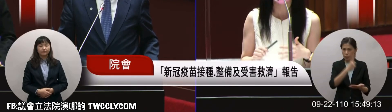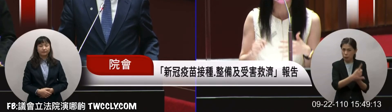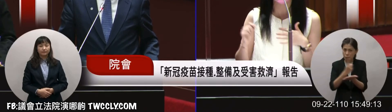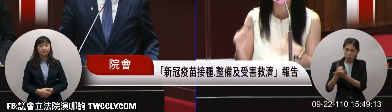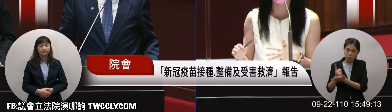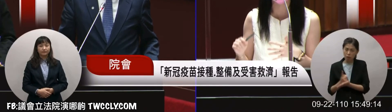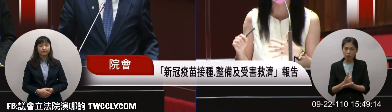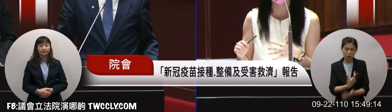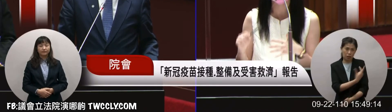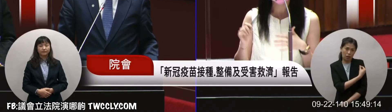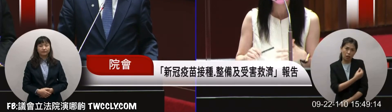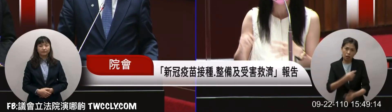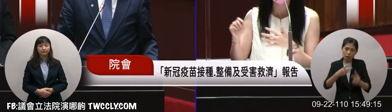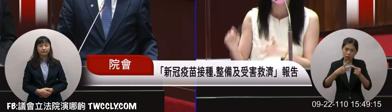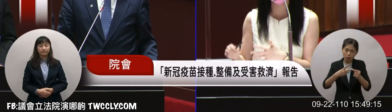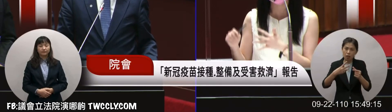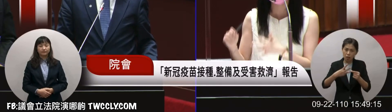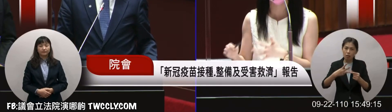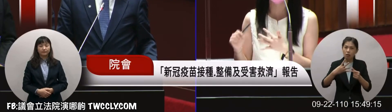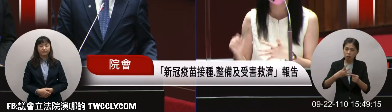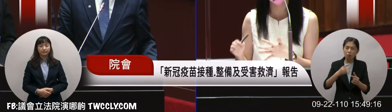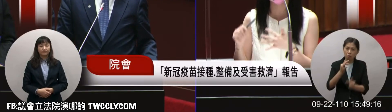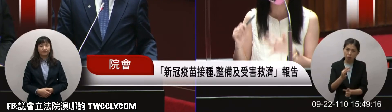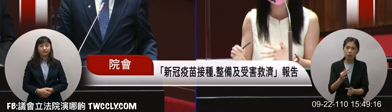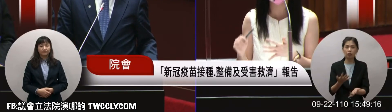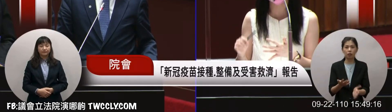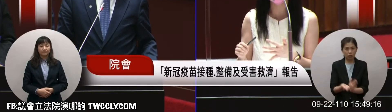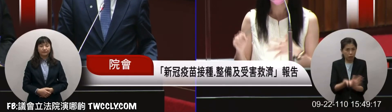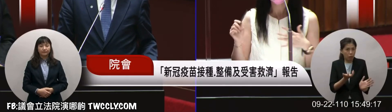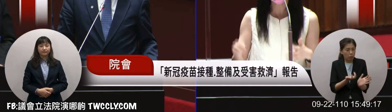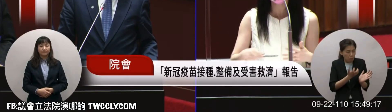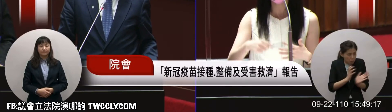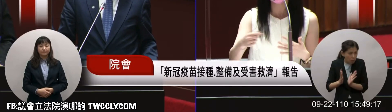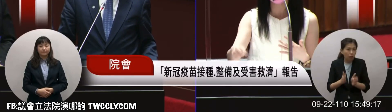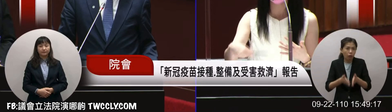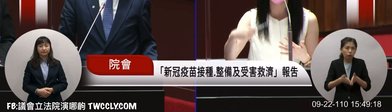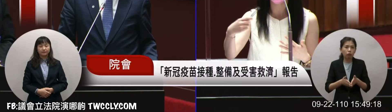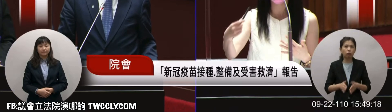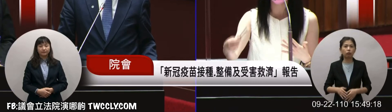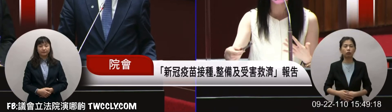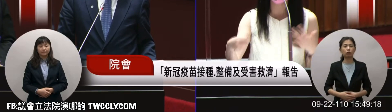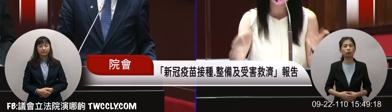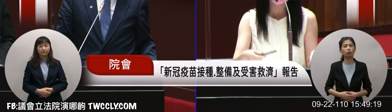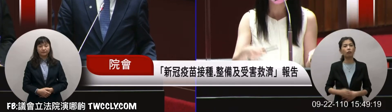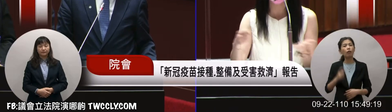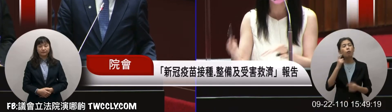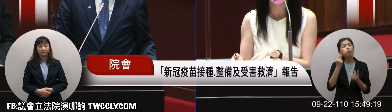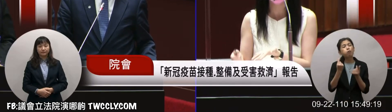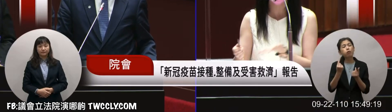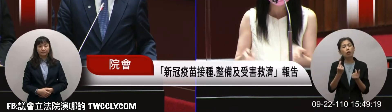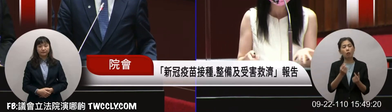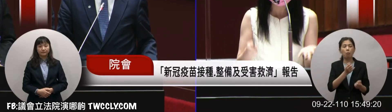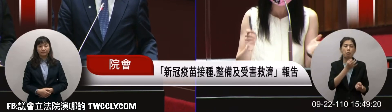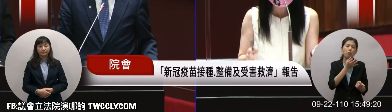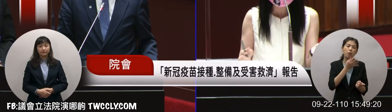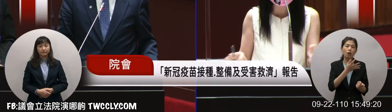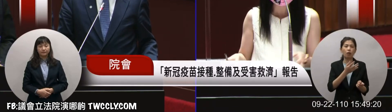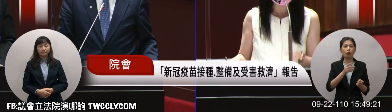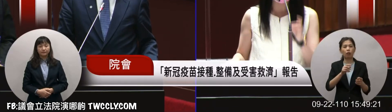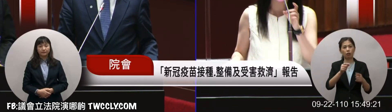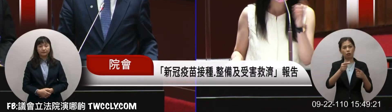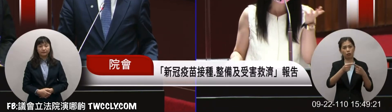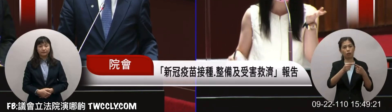可以打到第三剂、第四剂？那就是我们要先准备好这些疫苗。那重点就是，例如说你够的可以混打，例如说